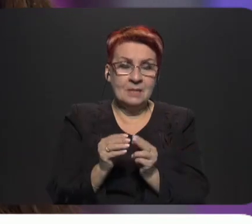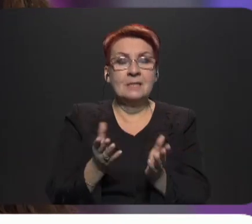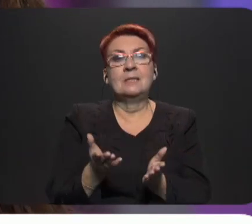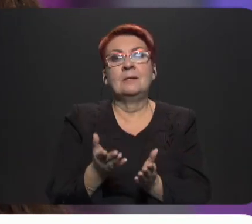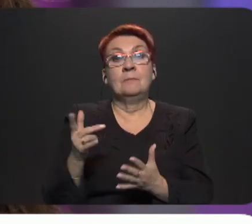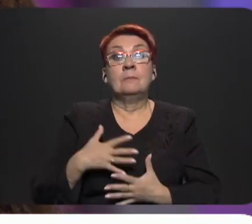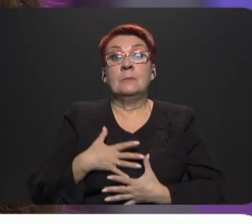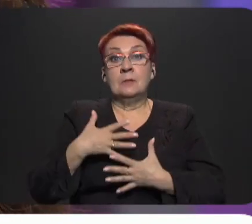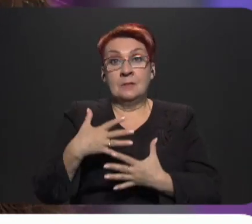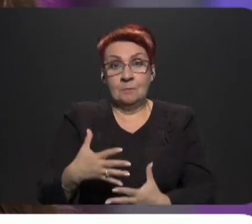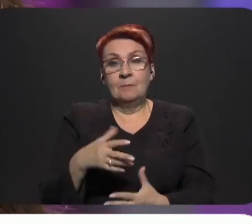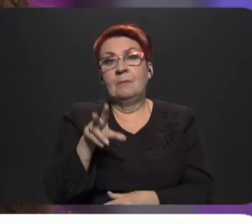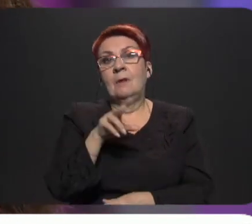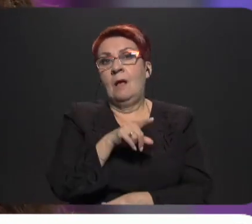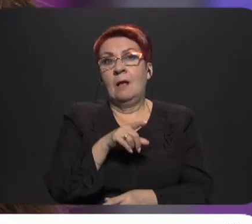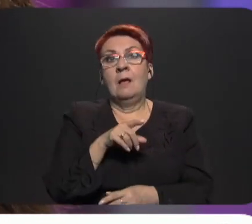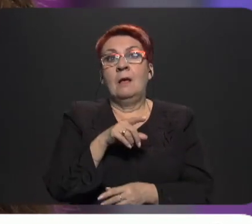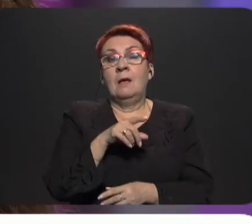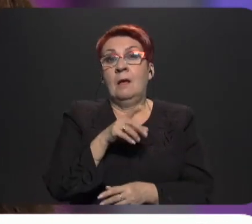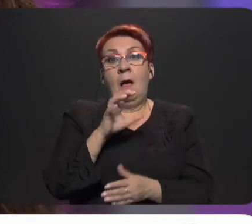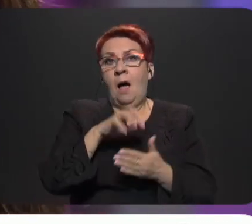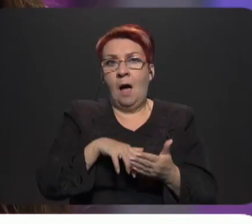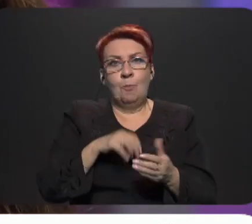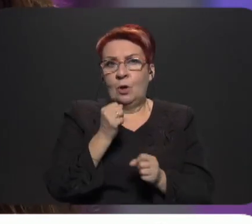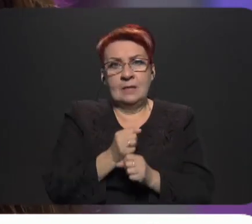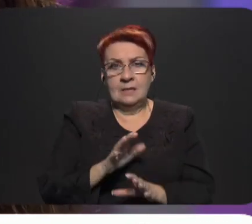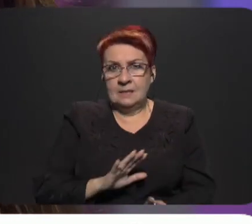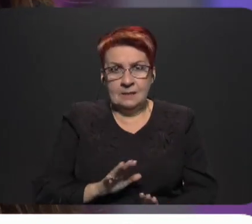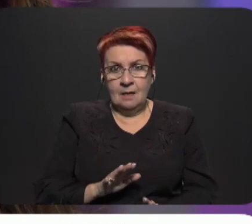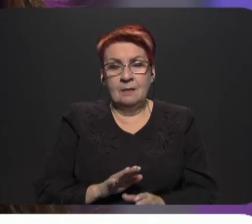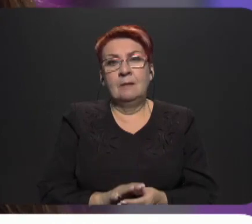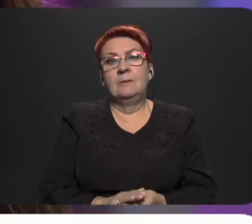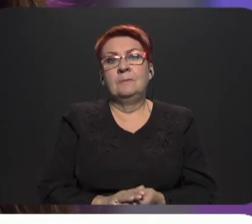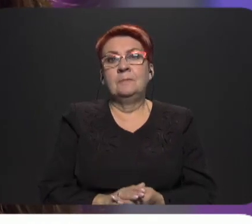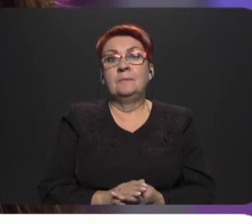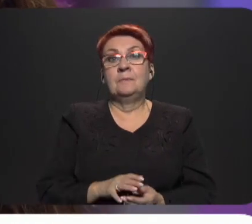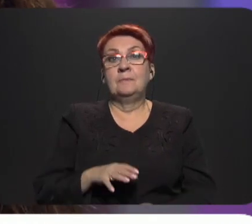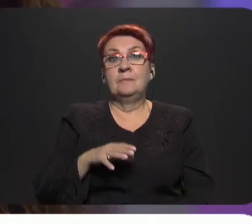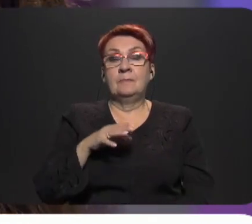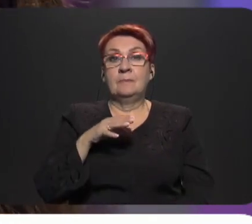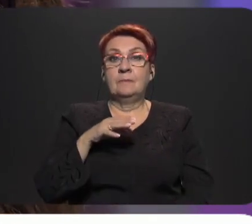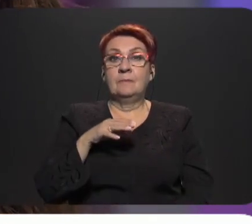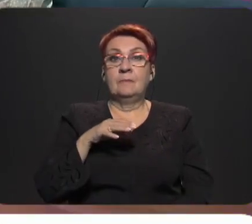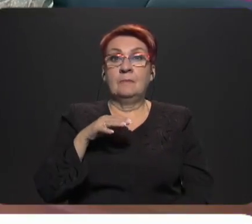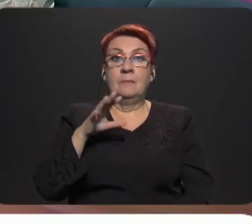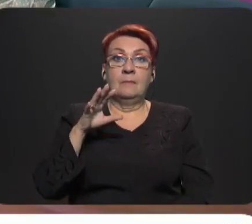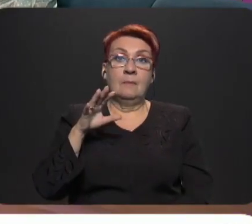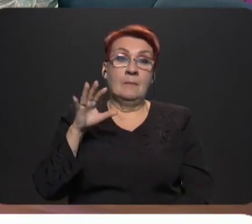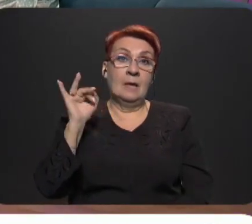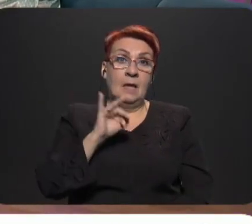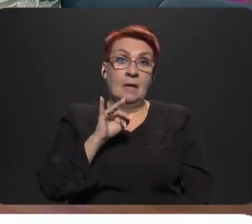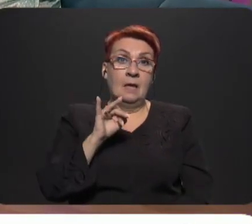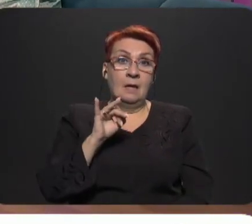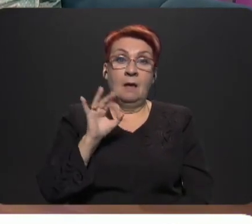стала, надеялась, что он разведется с женой, детей у них нет. В итоге, когда дело дошло до развода, он мне заявил, что венчанный. Батюшка,